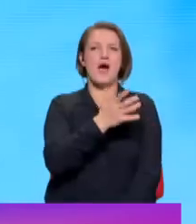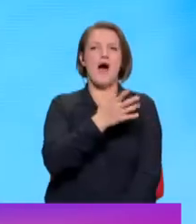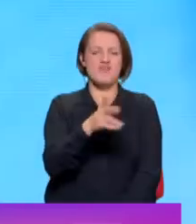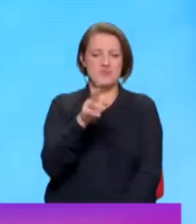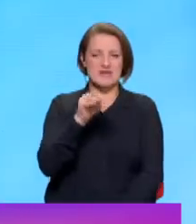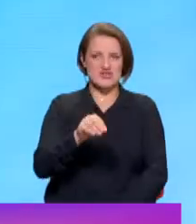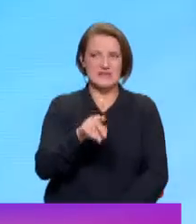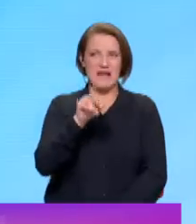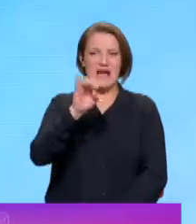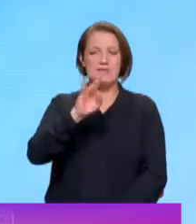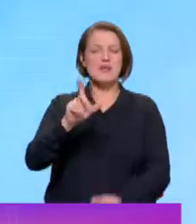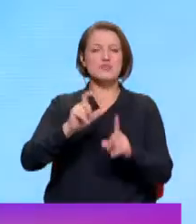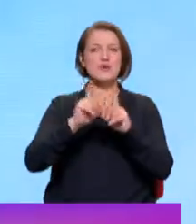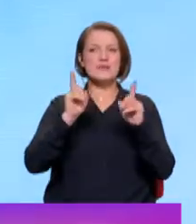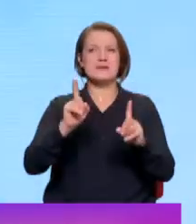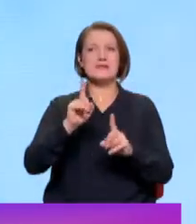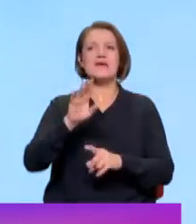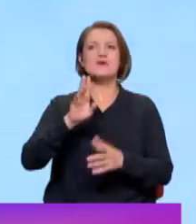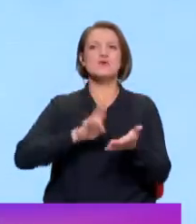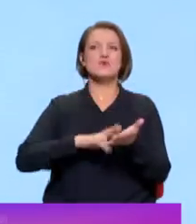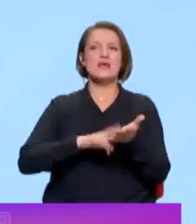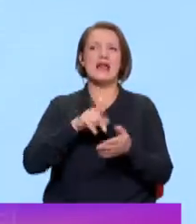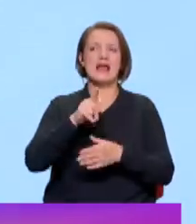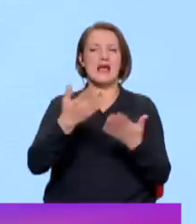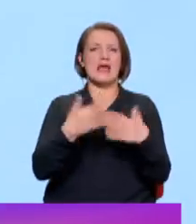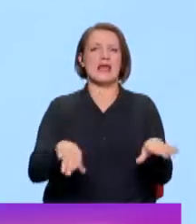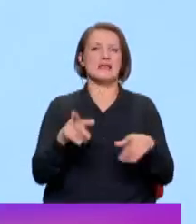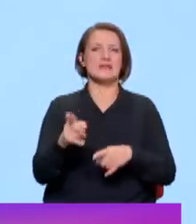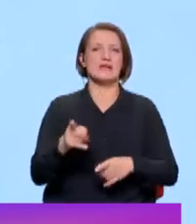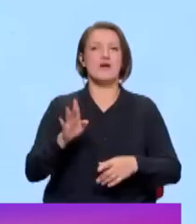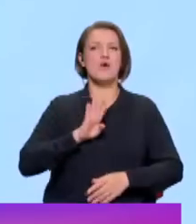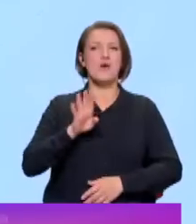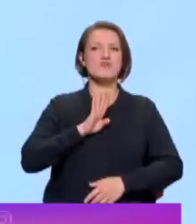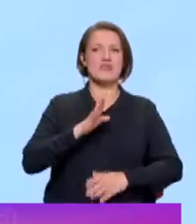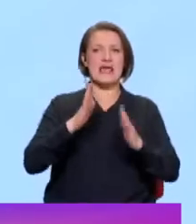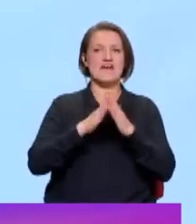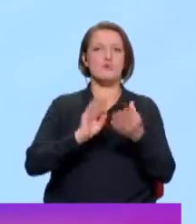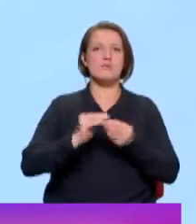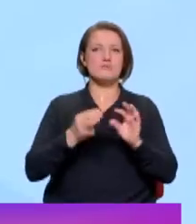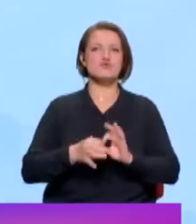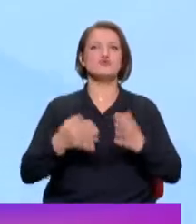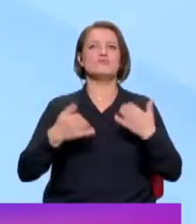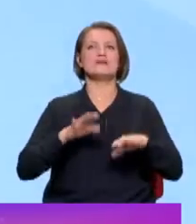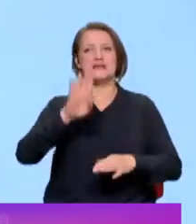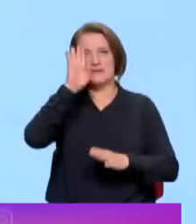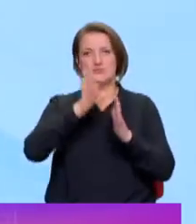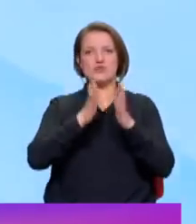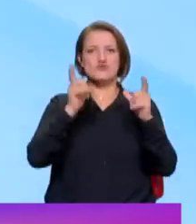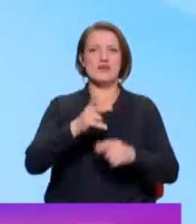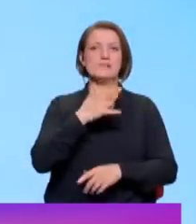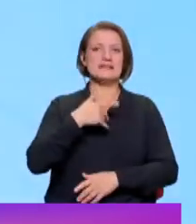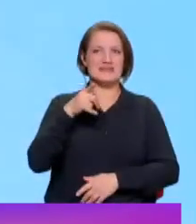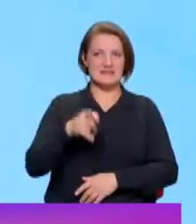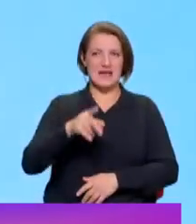almak isti dedi AKP'li ve MHP'li üyeler engelledi öğrencilerin barınma sorunu çözülmez Ken İstanbul Büyükşehir